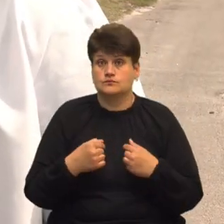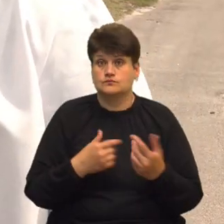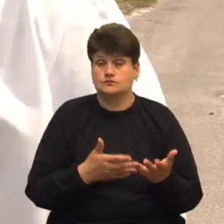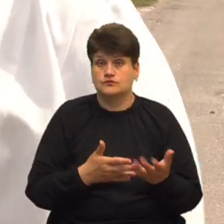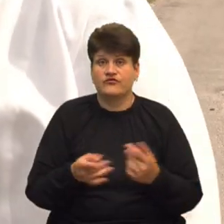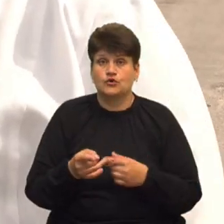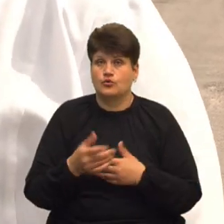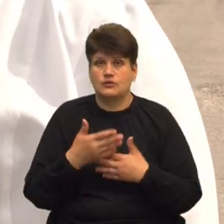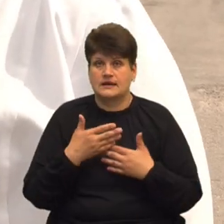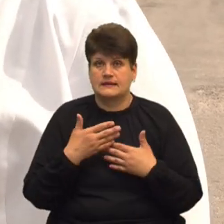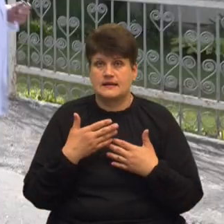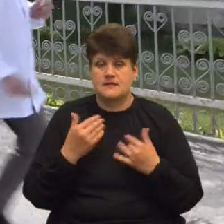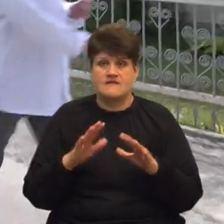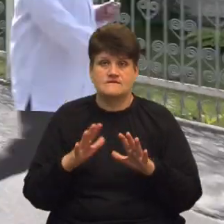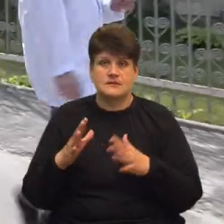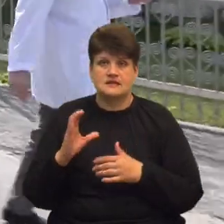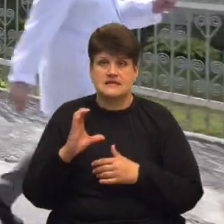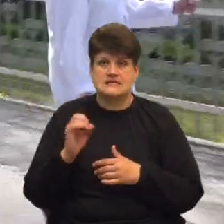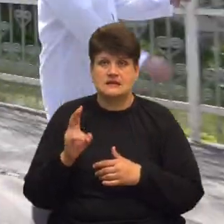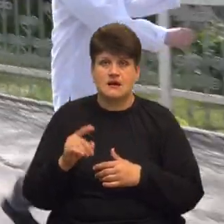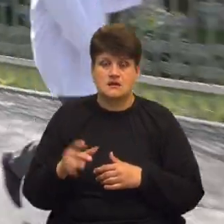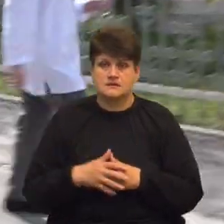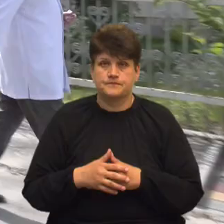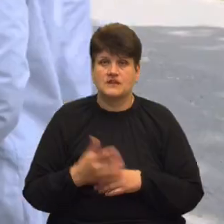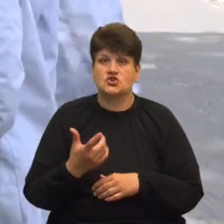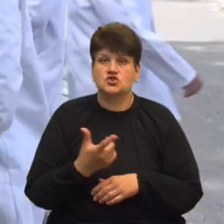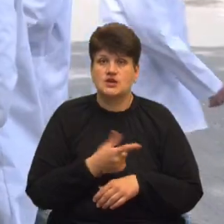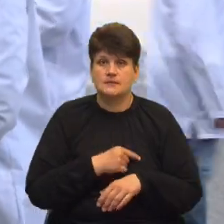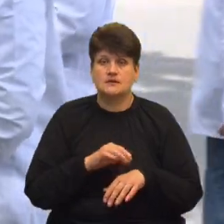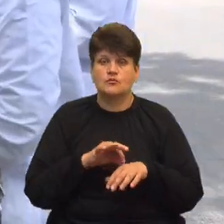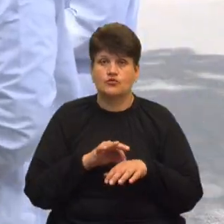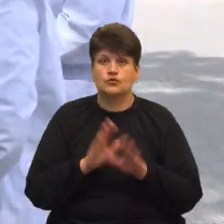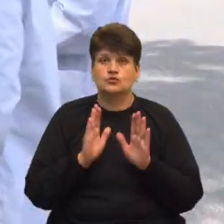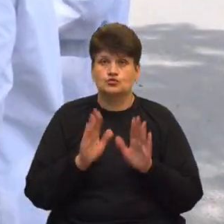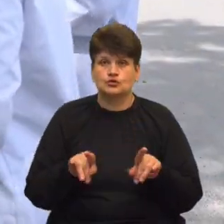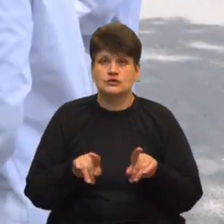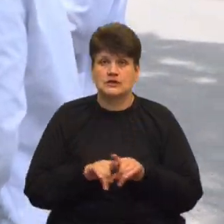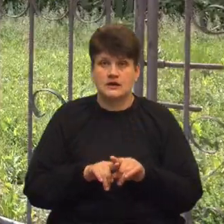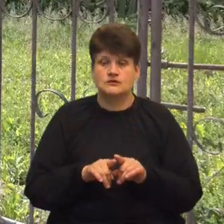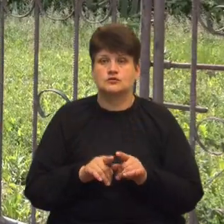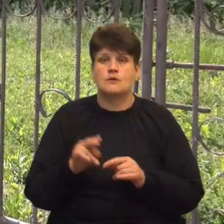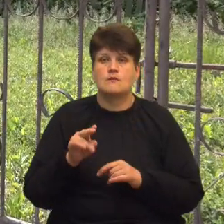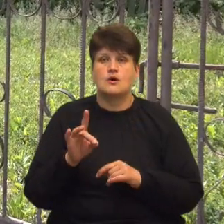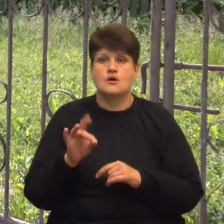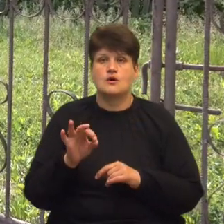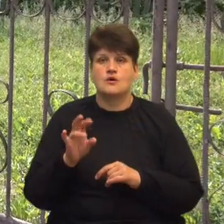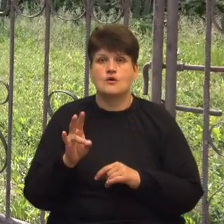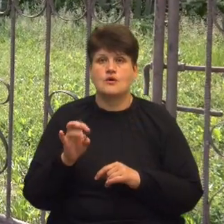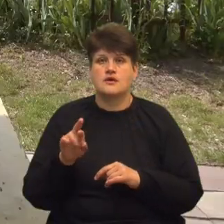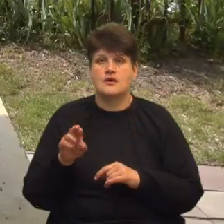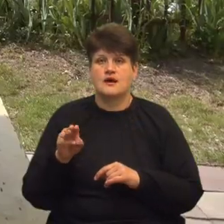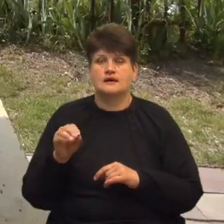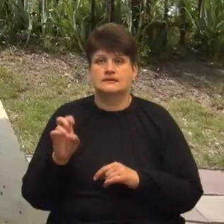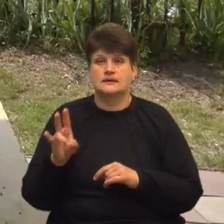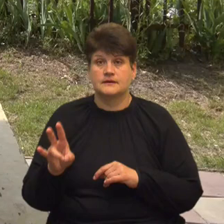Тернополі немає випадків сказу. Щеплення від сказу тваринам проводитимуть також у мікрорайоні Пронятин, розповіла Ольга Барська. За її